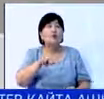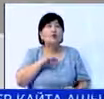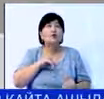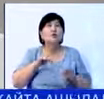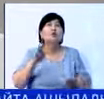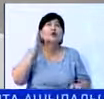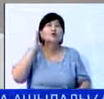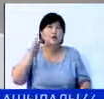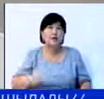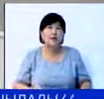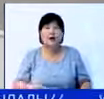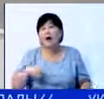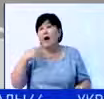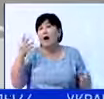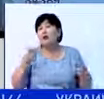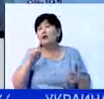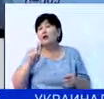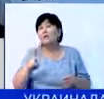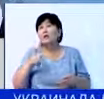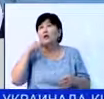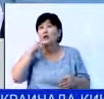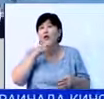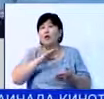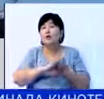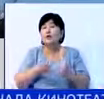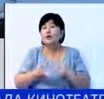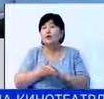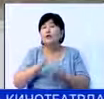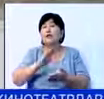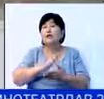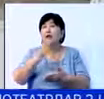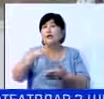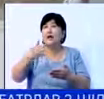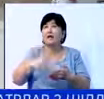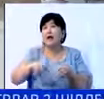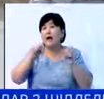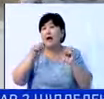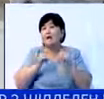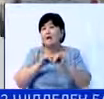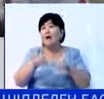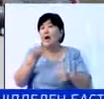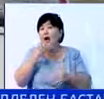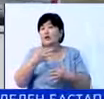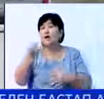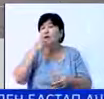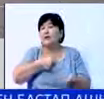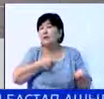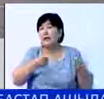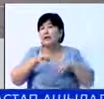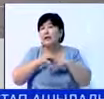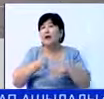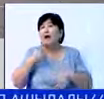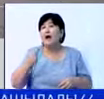жүргізіледі. Айта кету керек, бұл шектеу төтенше жағдай салдарын жоюға арналған арнайы көліктерге, азық-түлік, дәрі-дәрмек тасымалдайтын